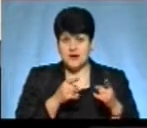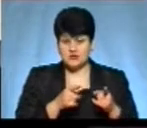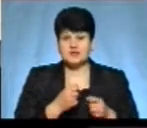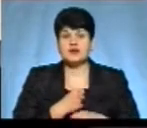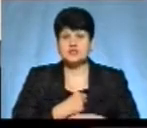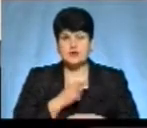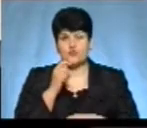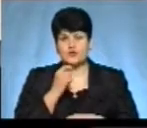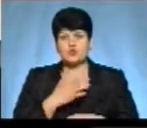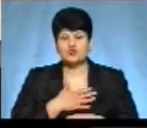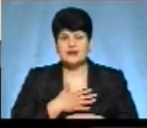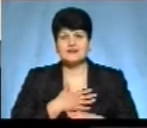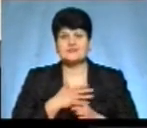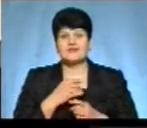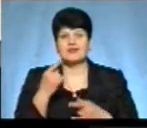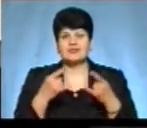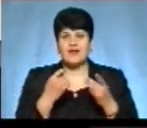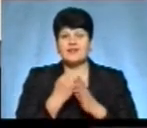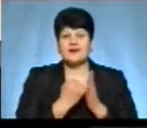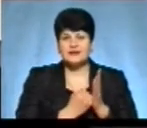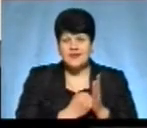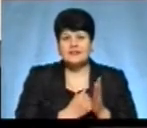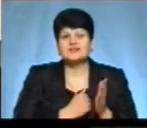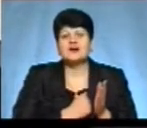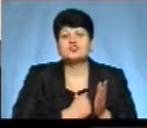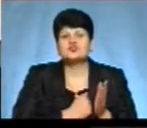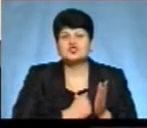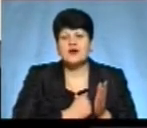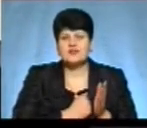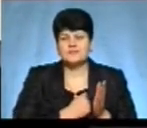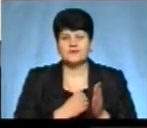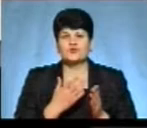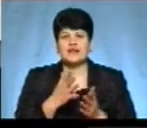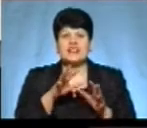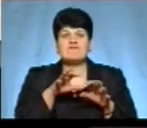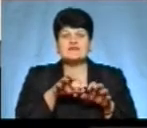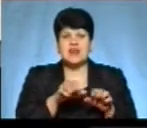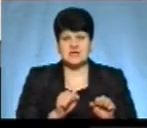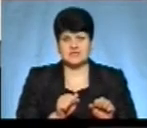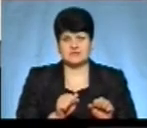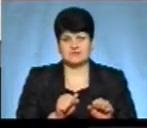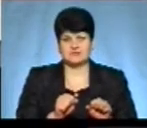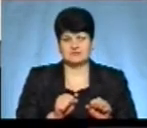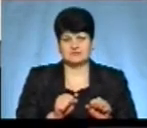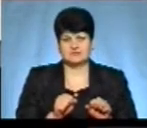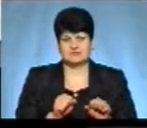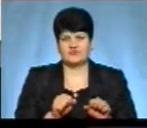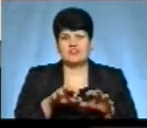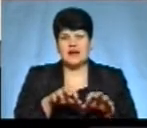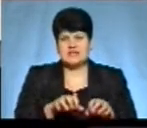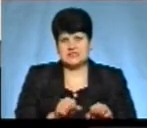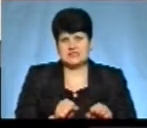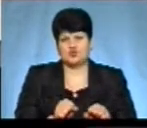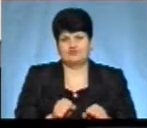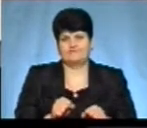в Україні в нас більшість телеканалів, вони є в власності тих чи інших олігархів. Так? Тобто тих чи інших промислових